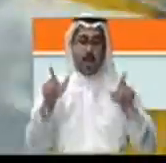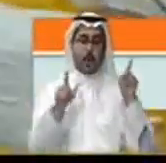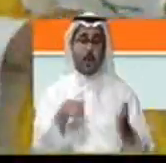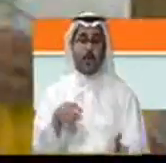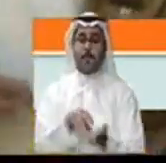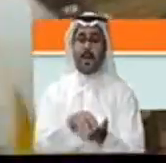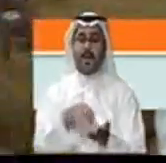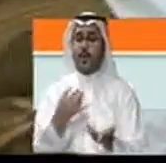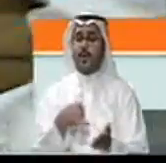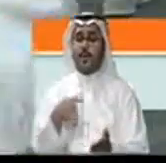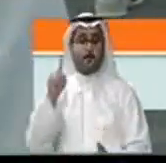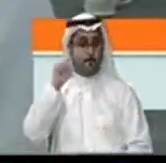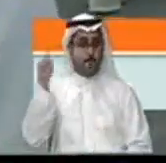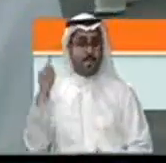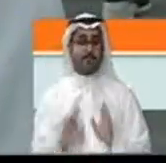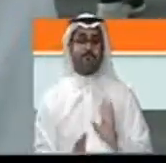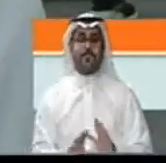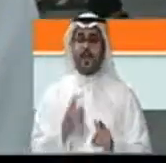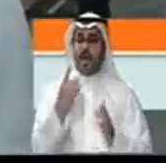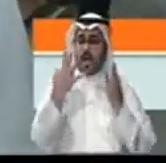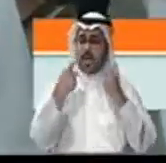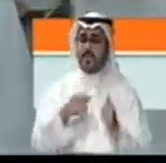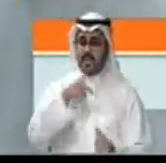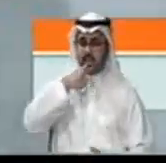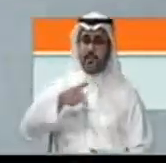المدينة المنورة. وبيّنت الإحصائية أن